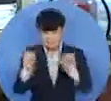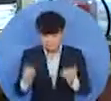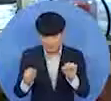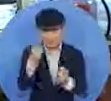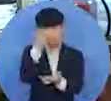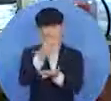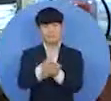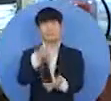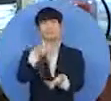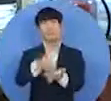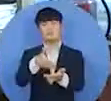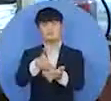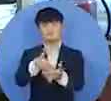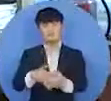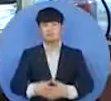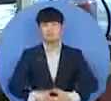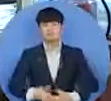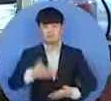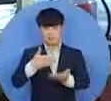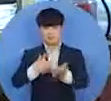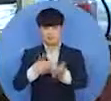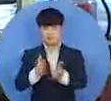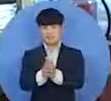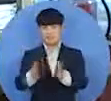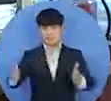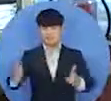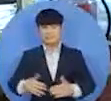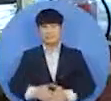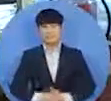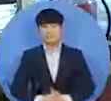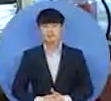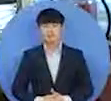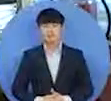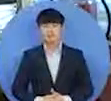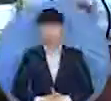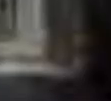시청자 여러분 안녕하십니까? 천안 뉴스입니다. 뉴스 시작하겠습니다.